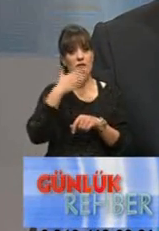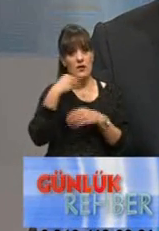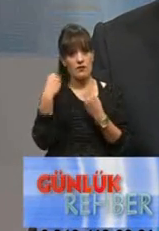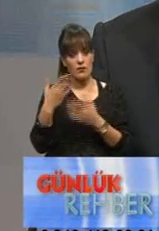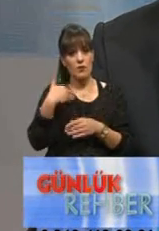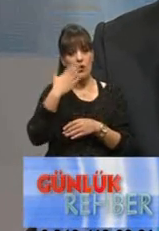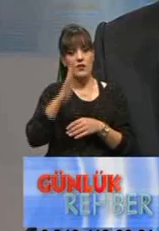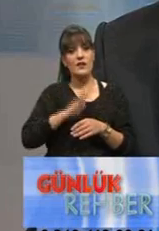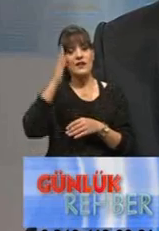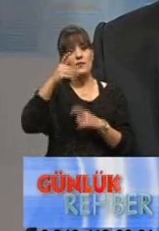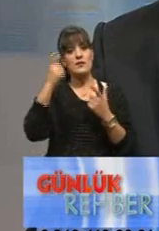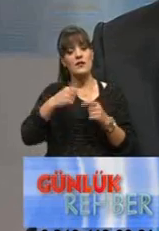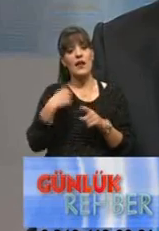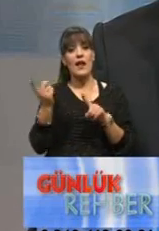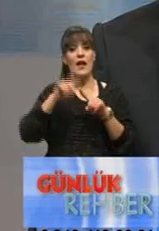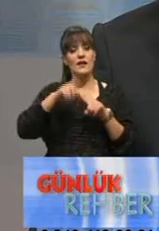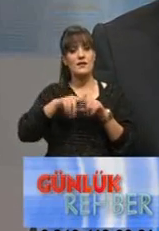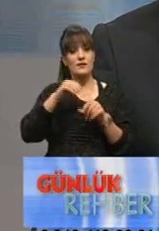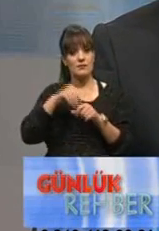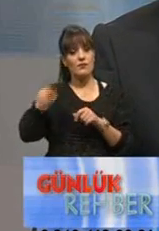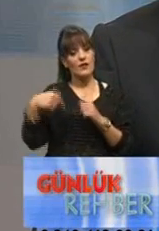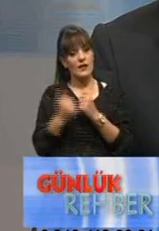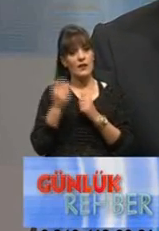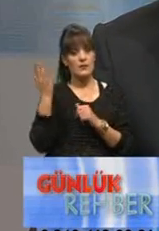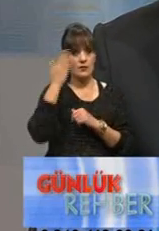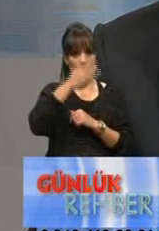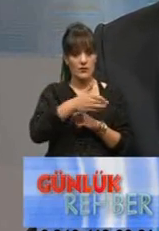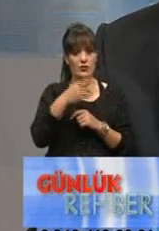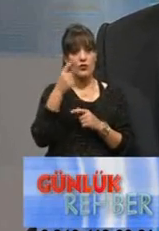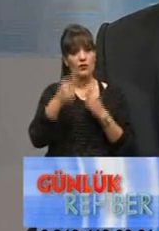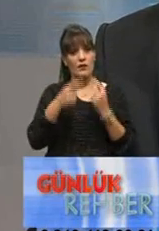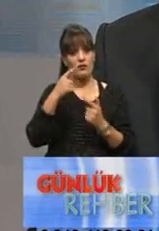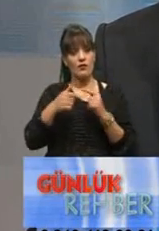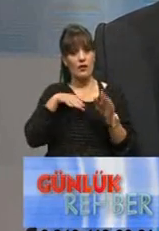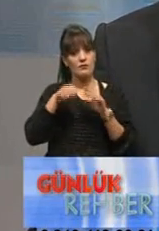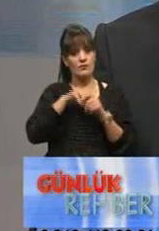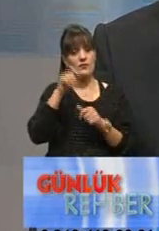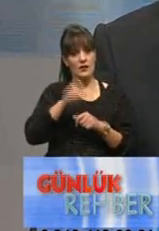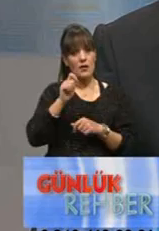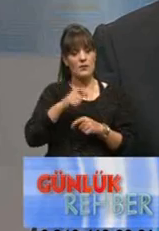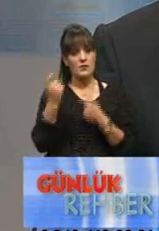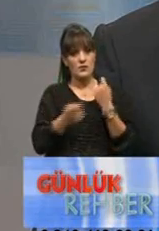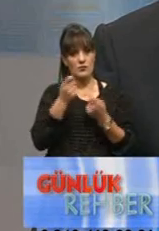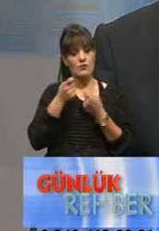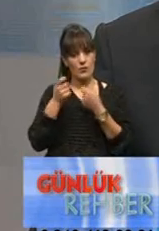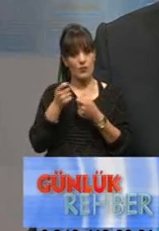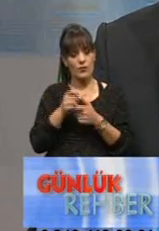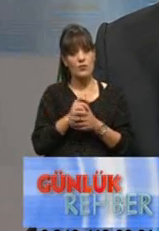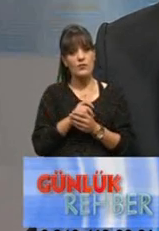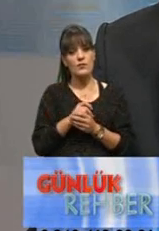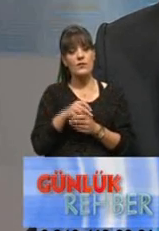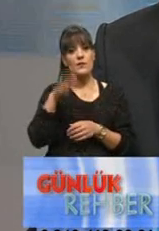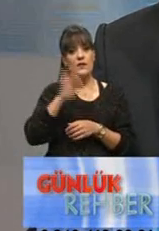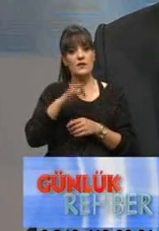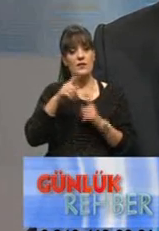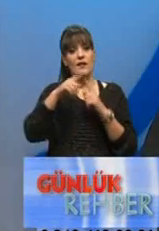musunuz öğrencilere? Tabii gittiğimiz yerlerde ekstralarımızda onları da yanımızda götürüp küçük performanslar sergilettirmeye çalıştırıyoruz.